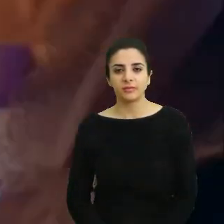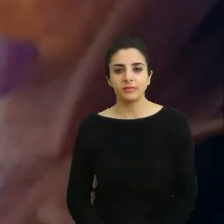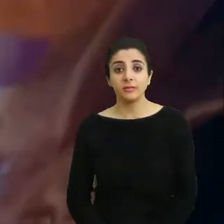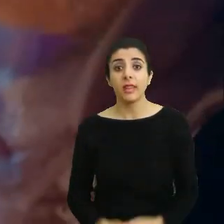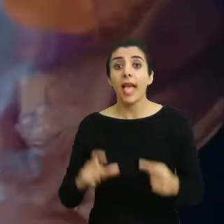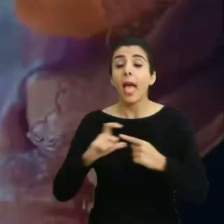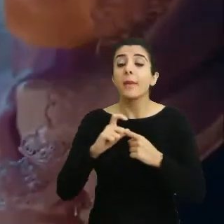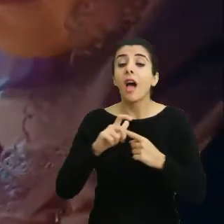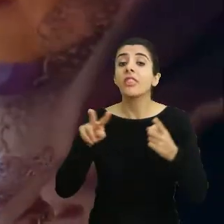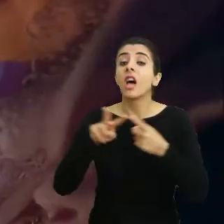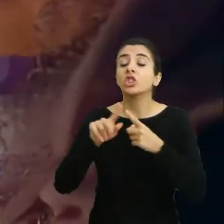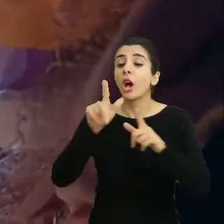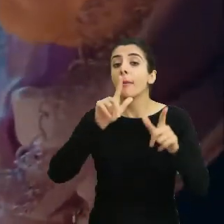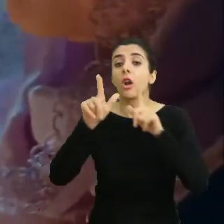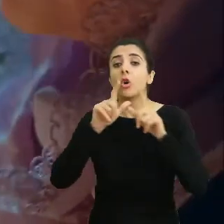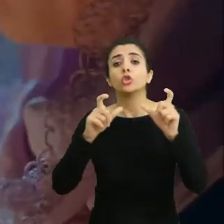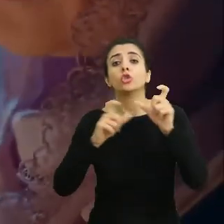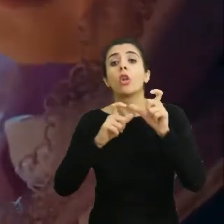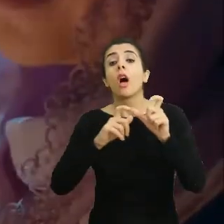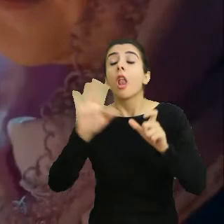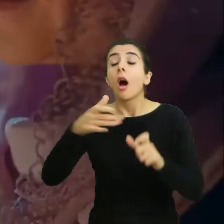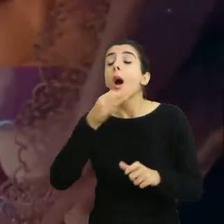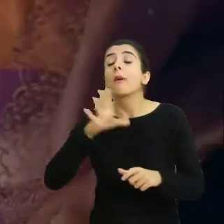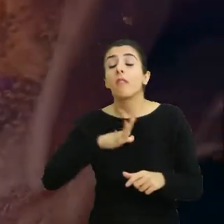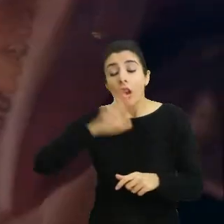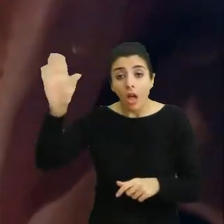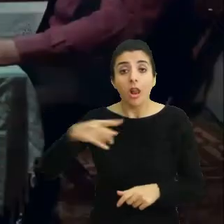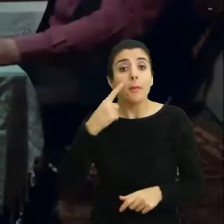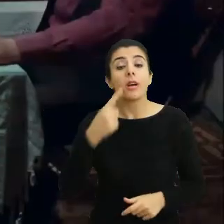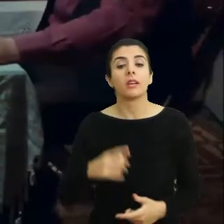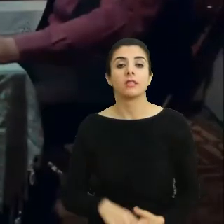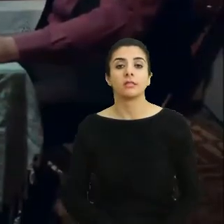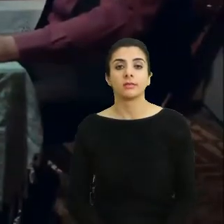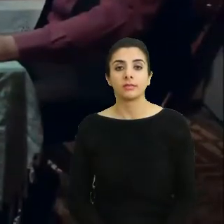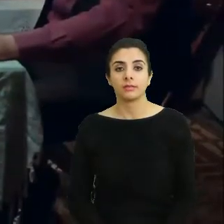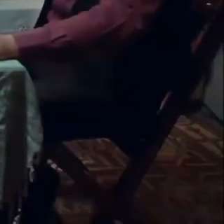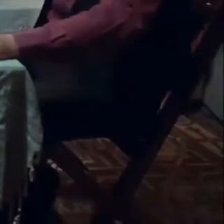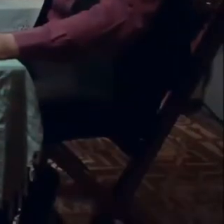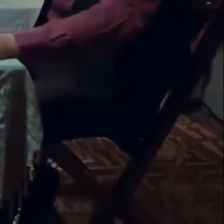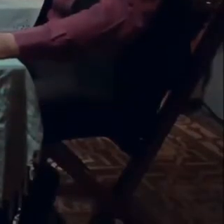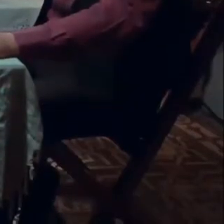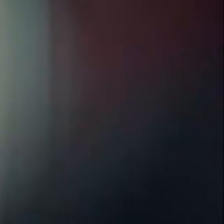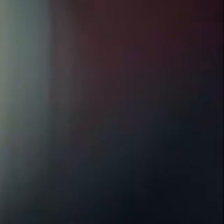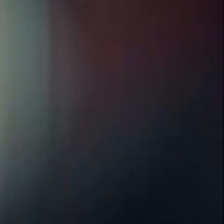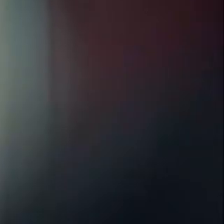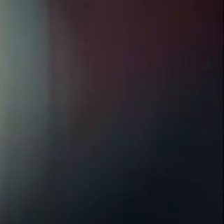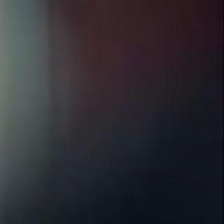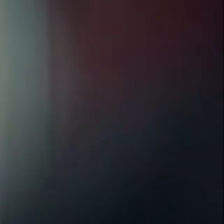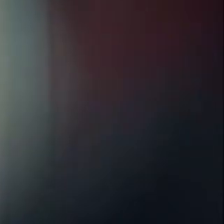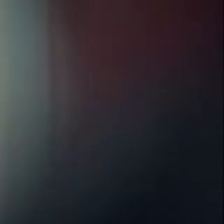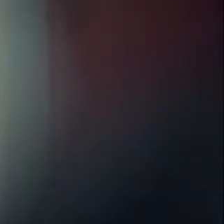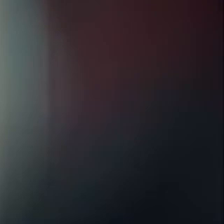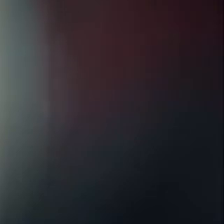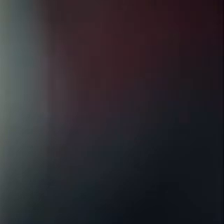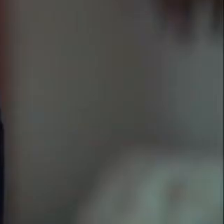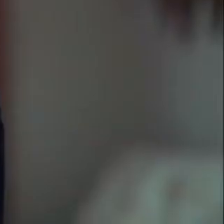Söyledim. Emine, Naci, Sultan çağırıyor. Bir bakın mutfağa. Zehra, Hayriye ve Çalık yemek masasındalar. Hepsi iştahsız.